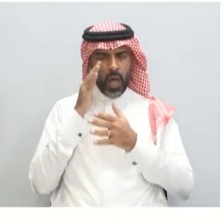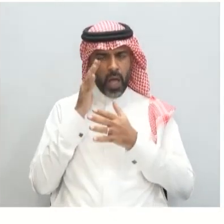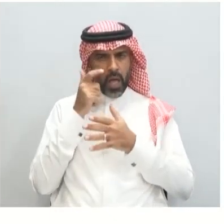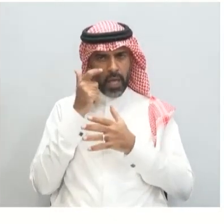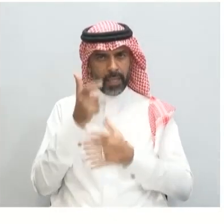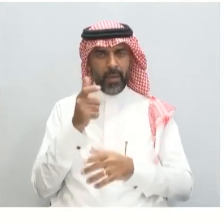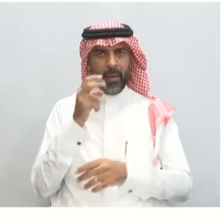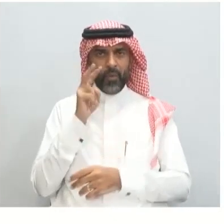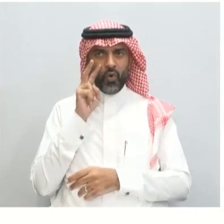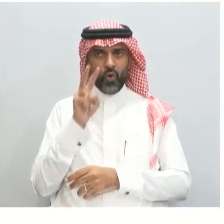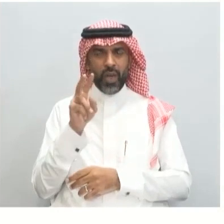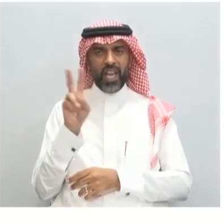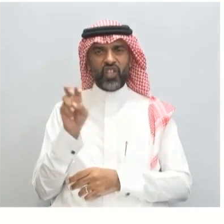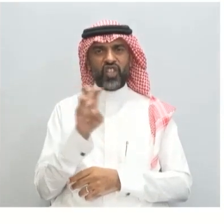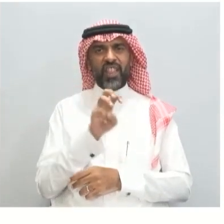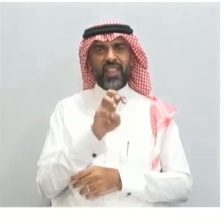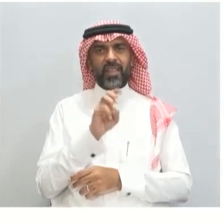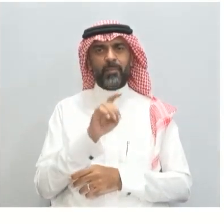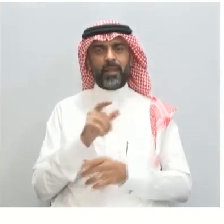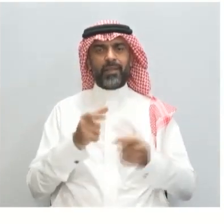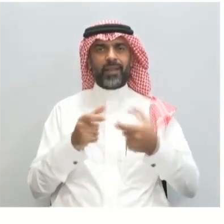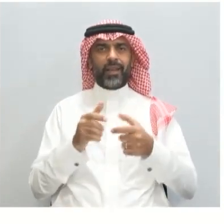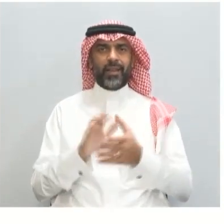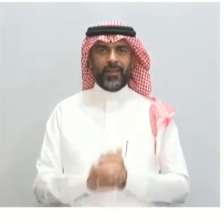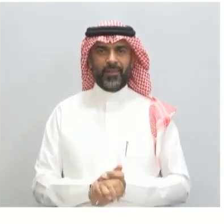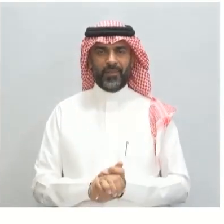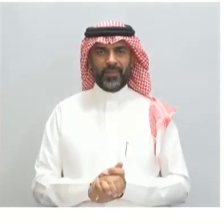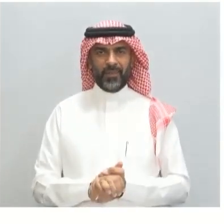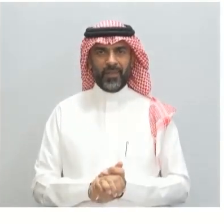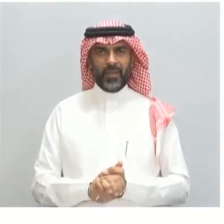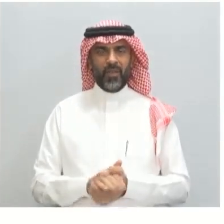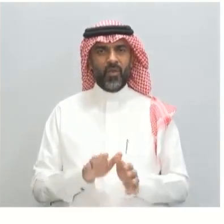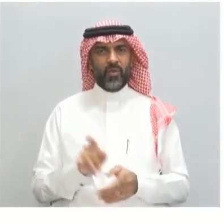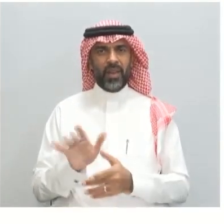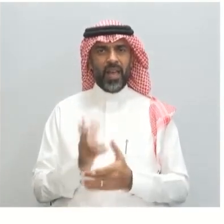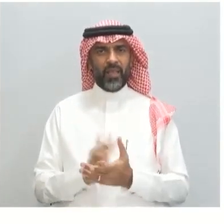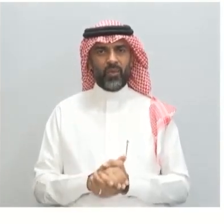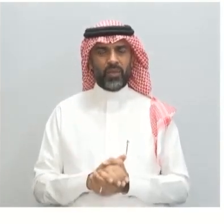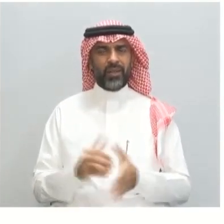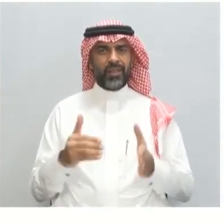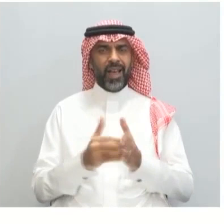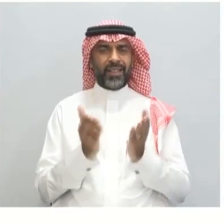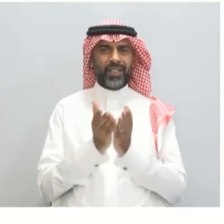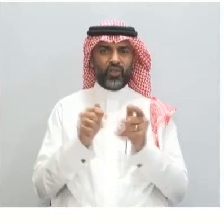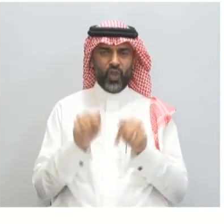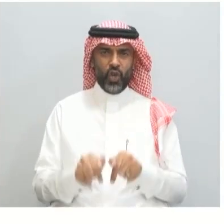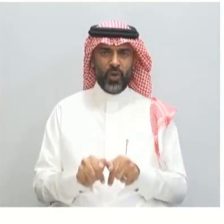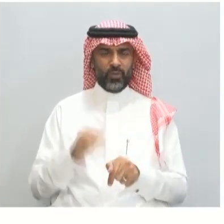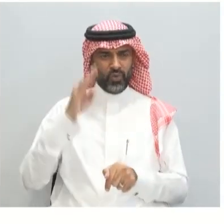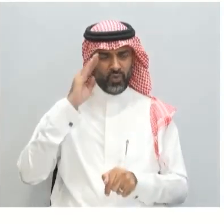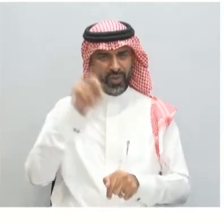رؤيه 20 30 بتقنيات الخرائط الحديثه ومنها ابنائي وبناتي الطلاب ننهي درسنا لهذا اليوم